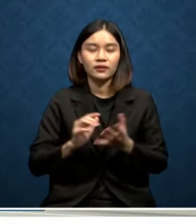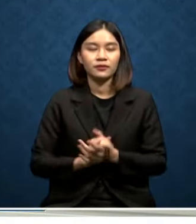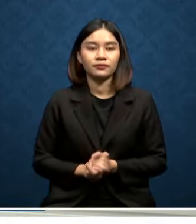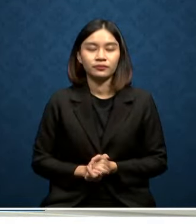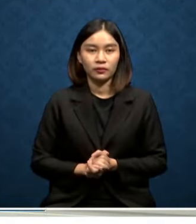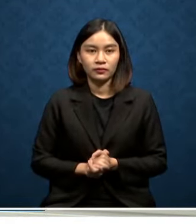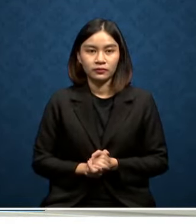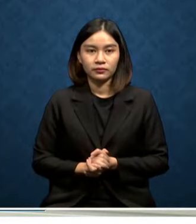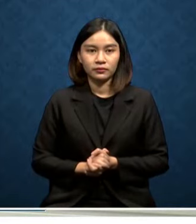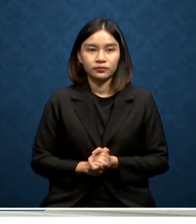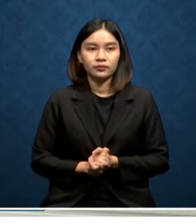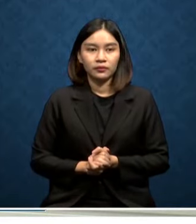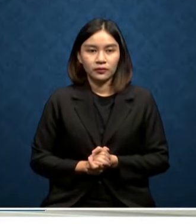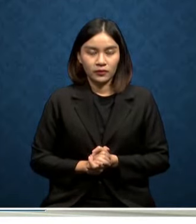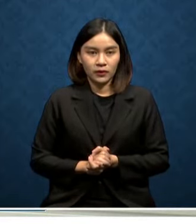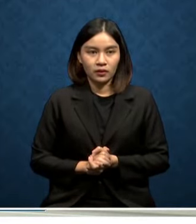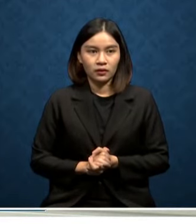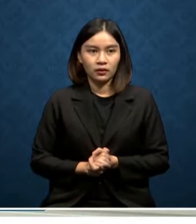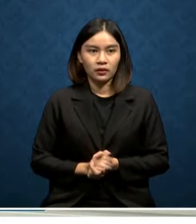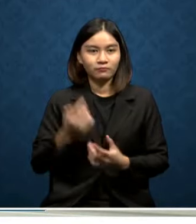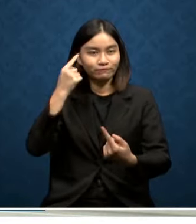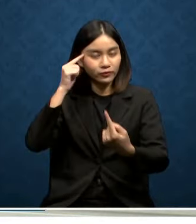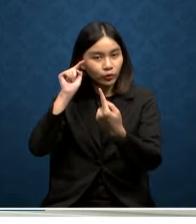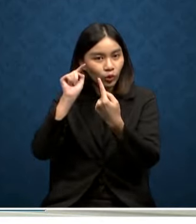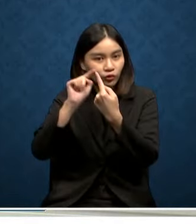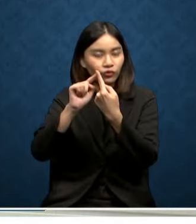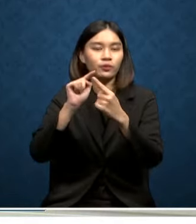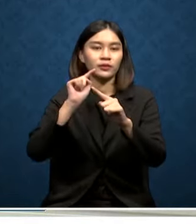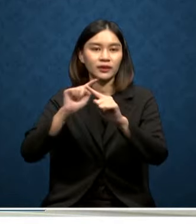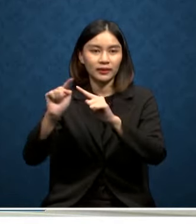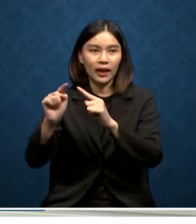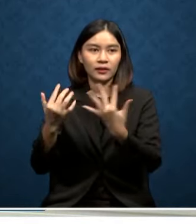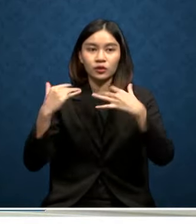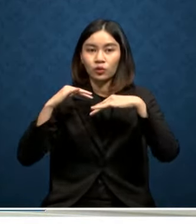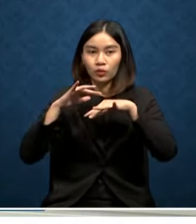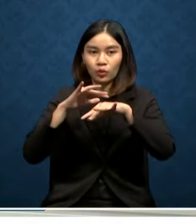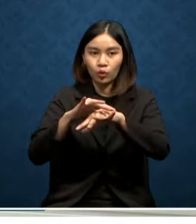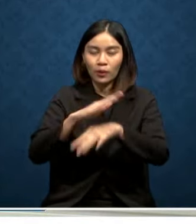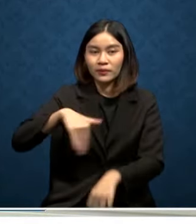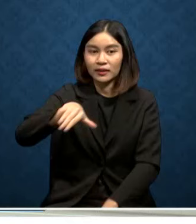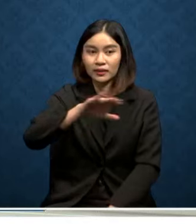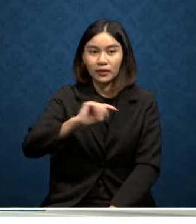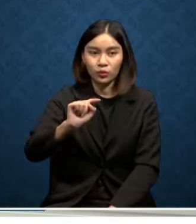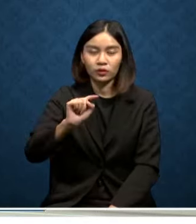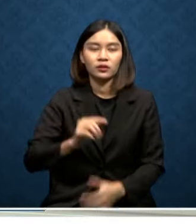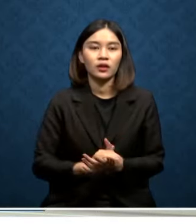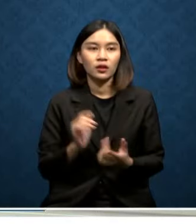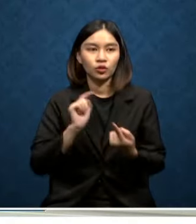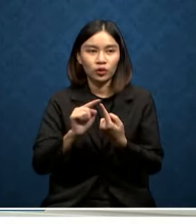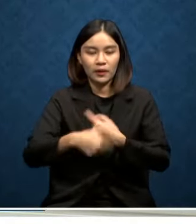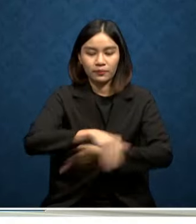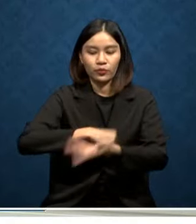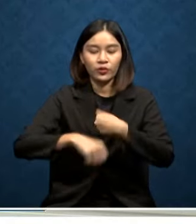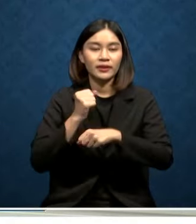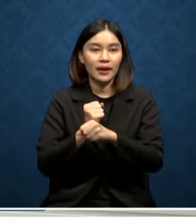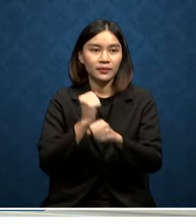ามสิ่งนั้นจะไม่ทำให้ความมุ่งมั่นที่จะหลอมรวมเป็นส่วนหนึ่งของท่านทั้งหลายในการปฏิบัติ